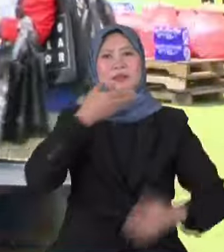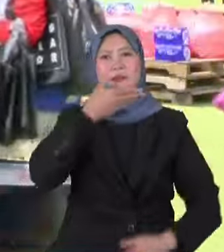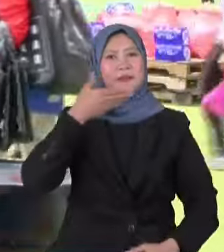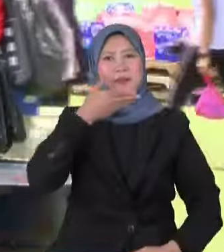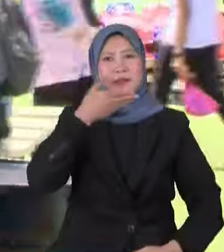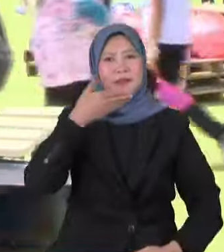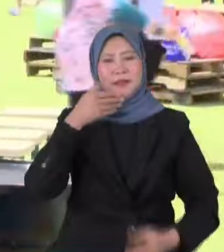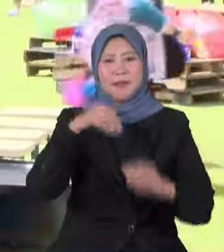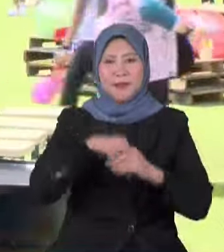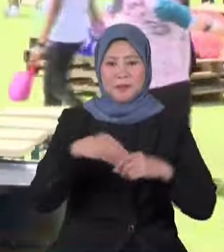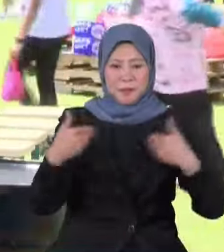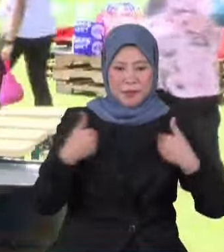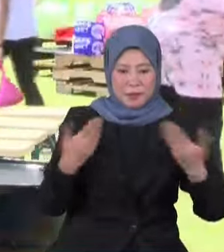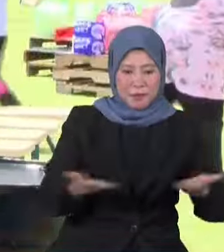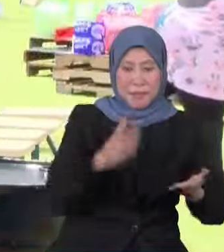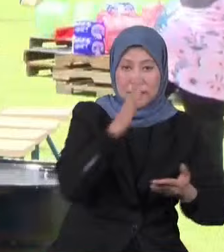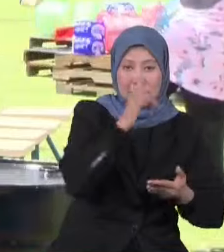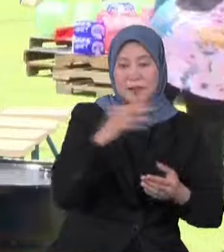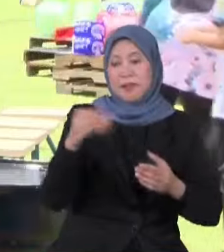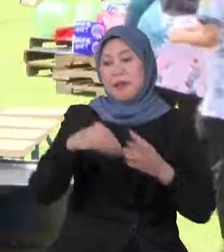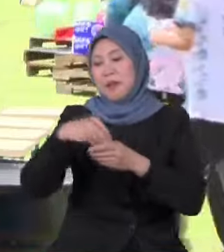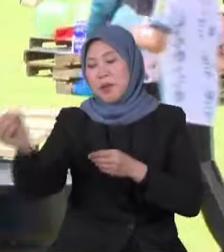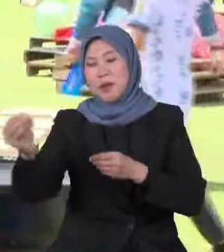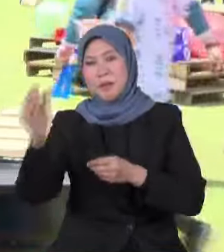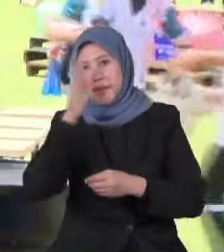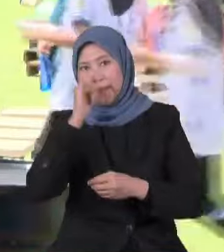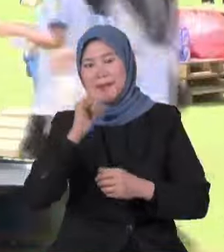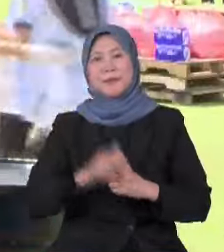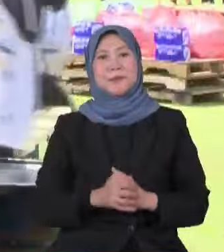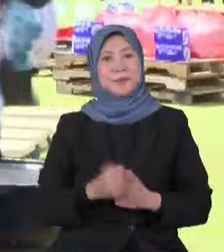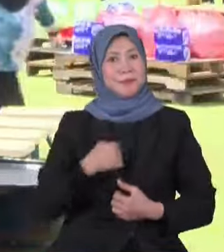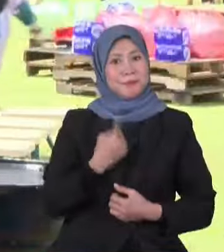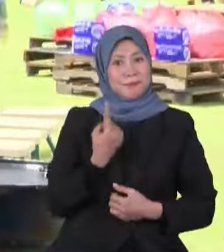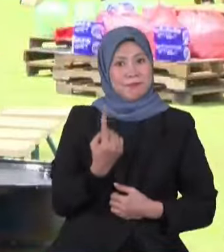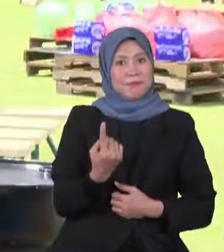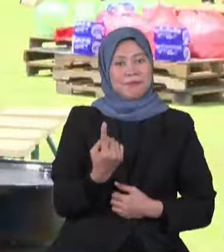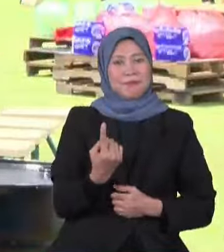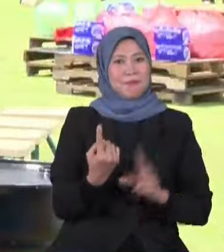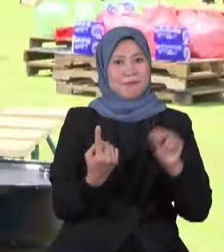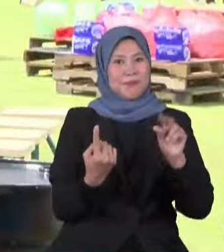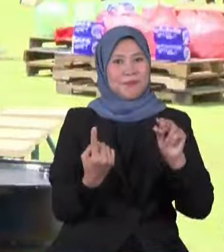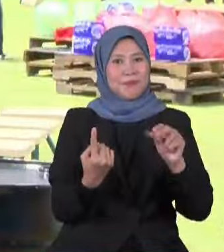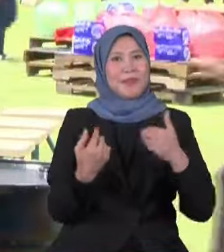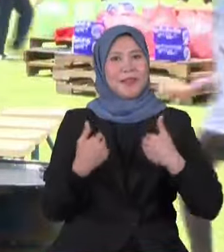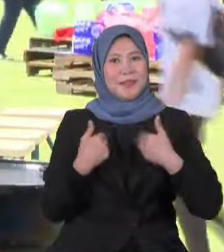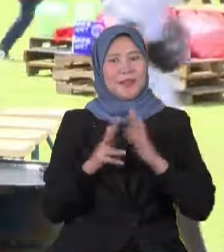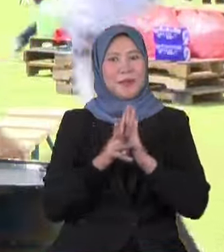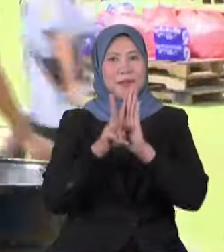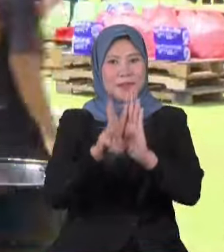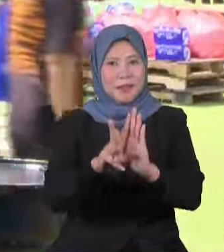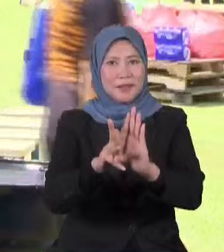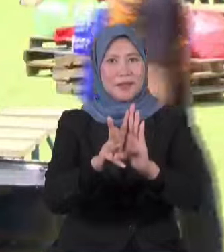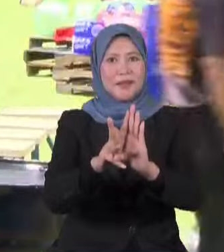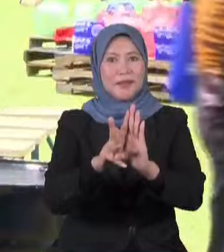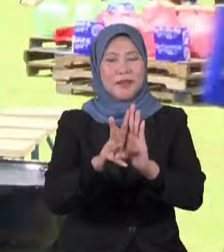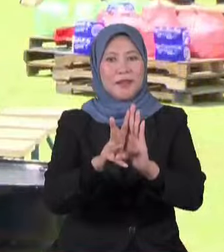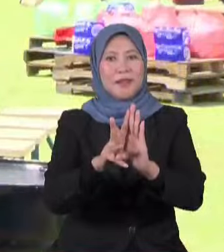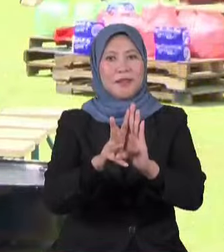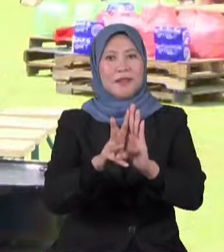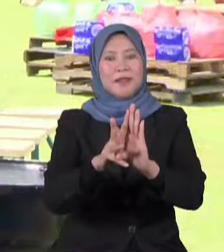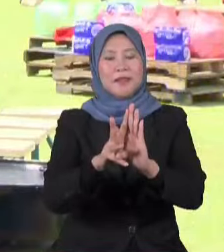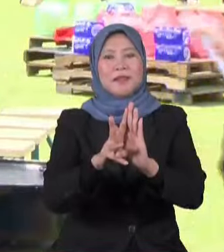di dataran pahlawan ini. Dan saya di hujung ini tidak berkesorangan. Saya bawakan lagi wakil daripada salah seorang